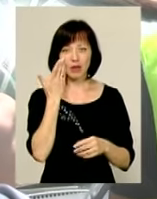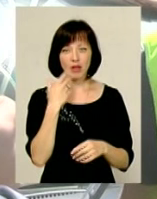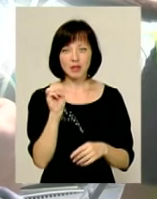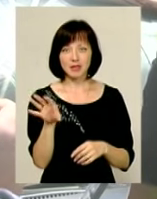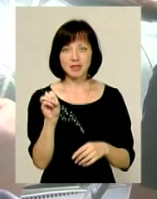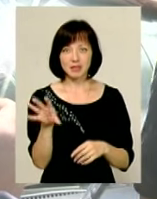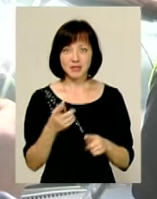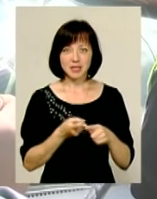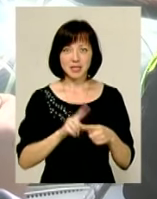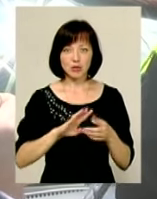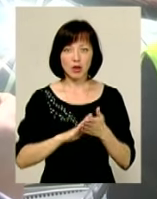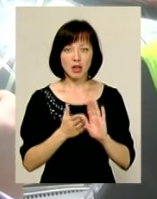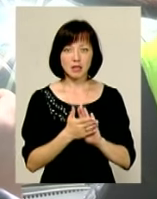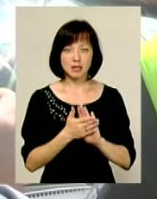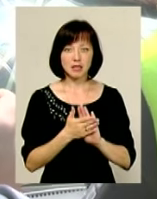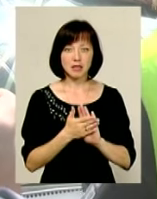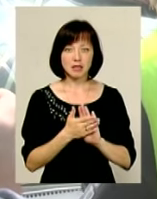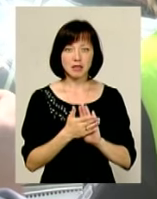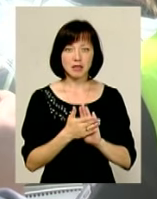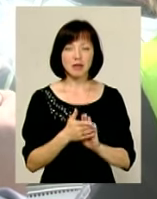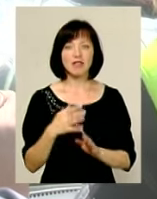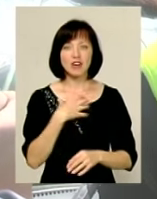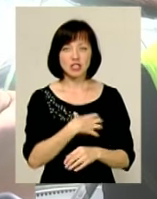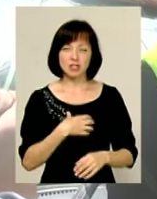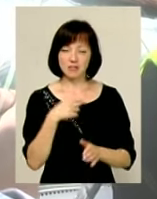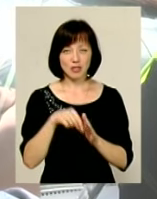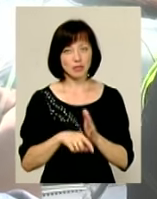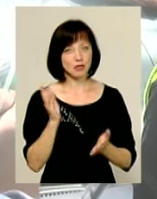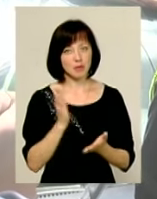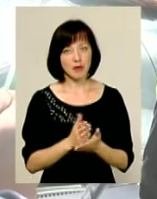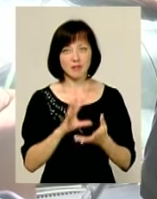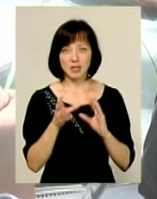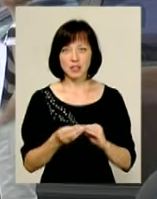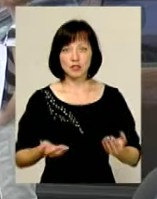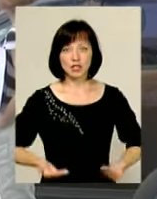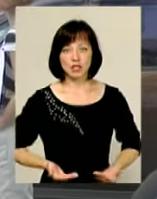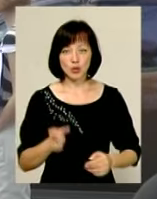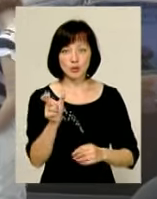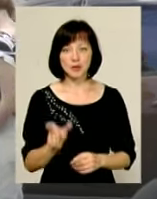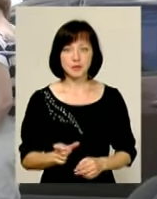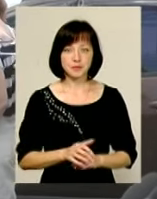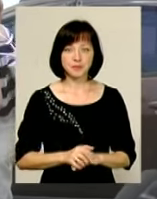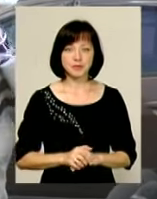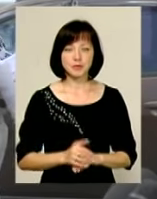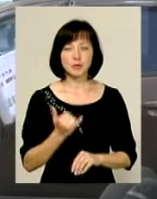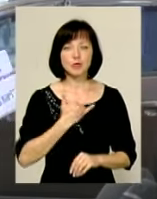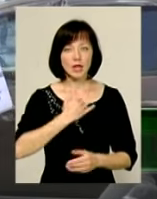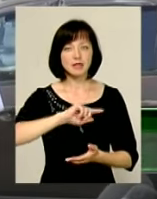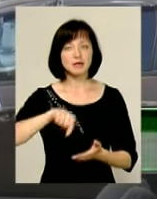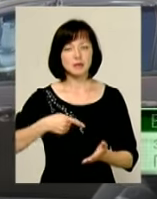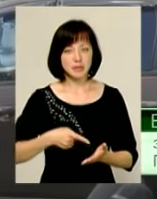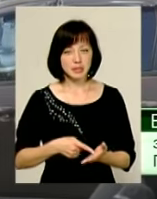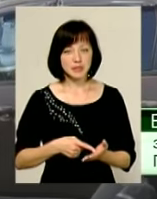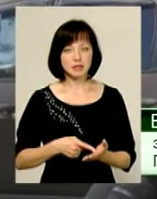поворот, як в цій ситуації, як ми бачимо, вона відіграє дуже велику роль взагалі в житті людини. В нас в місті,